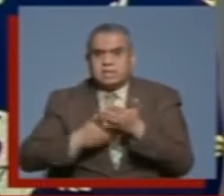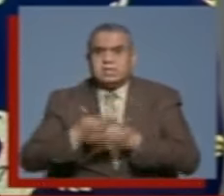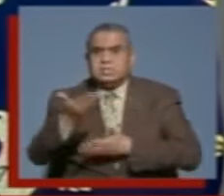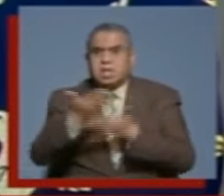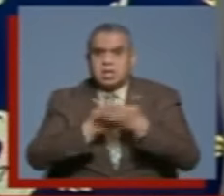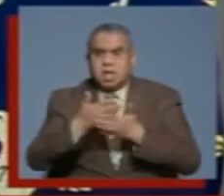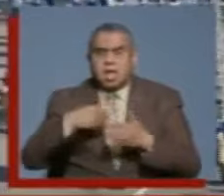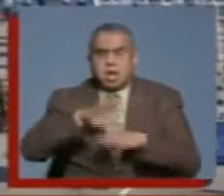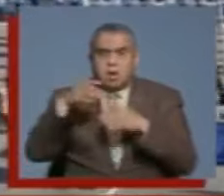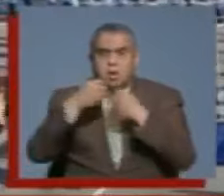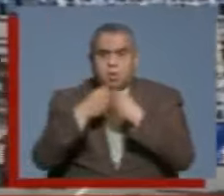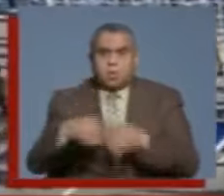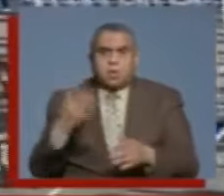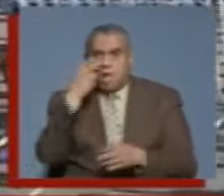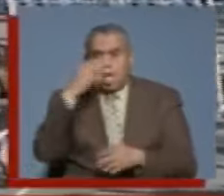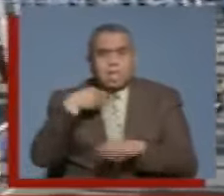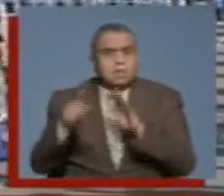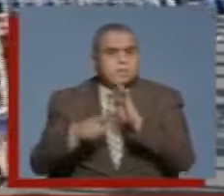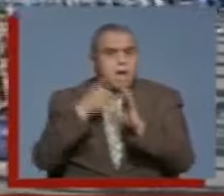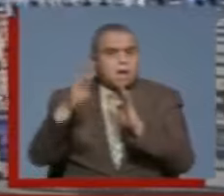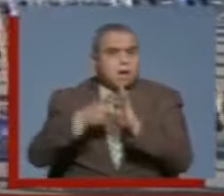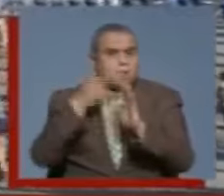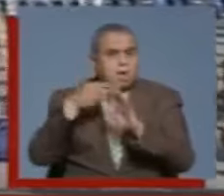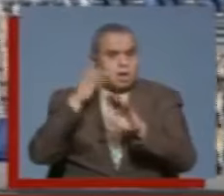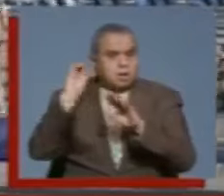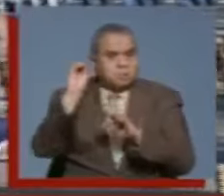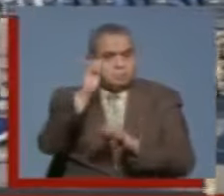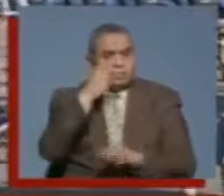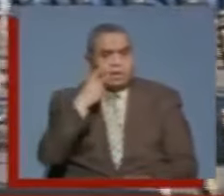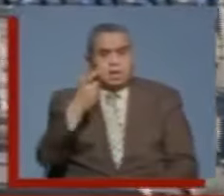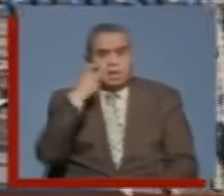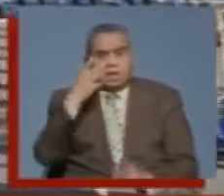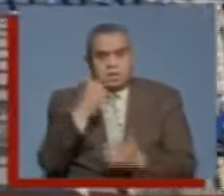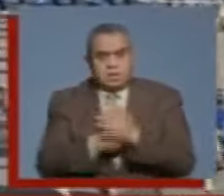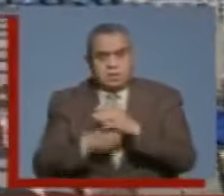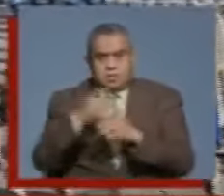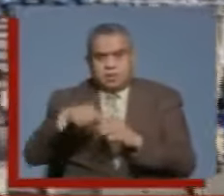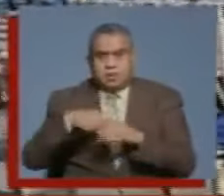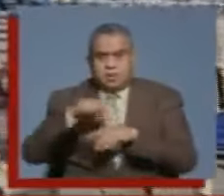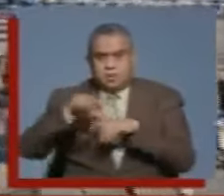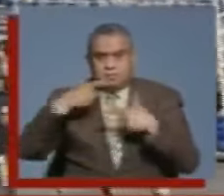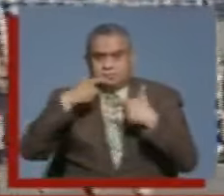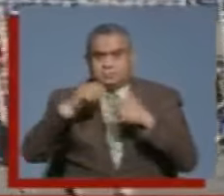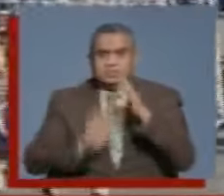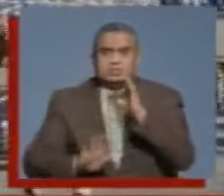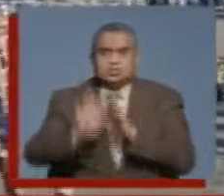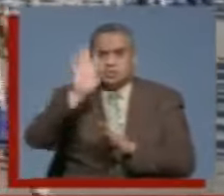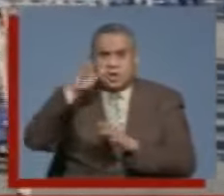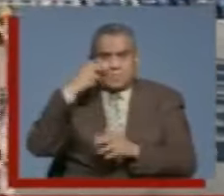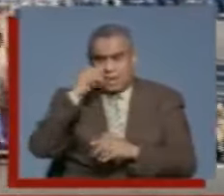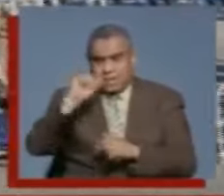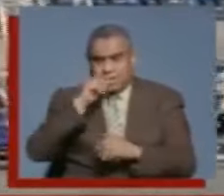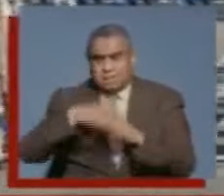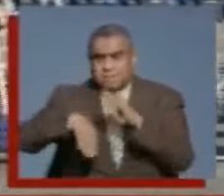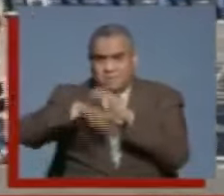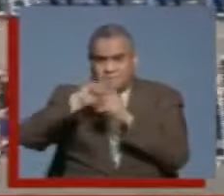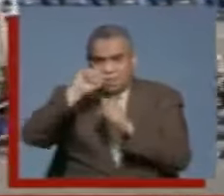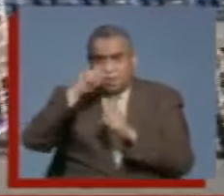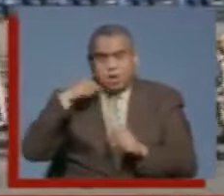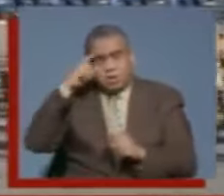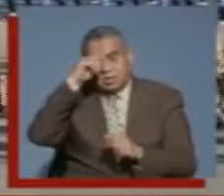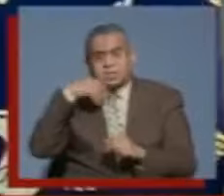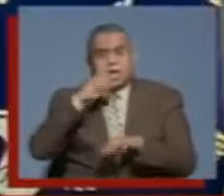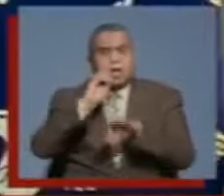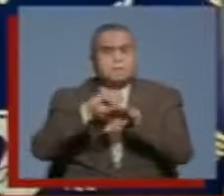كل ده احنا حذرنا منه. وايضا ان ممكن صراع يمتد الى الشمال، كل دي مخاطر احنا بنحذر منها وبنقول ان احنا